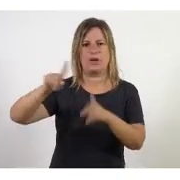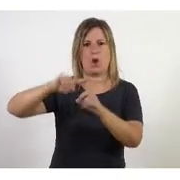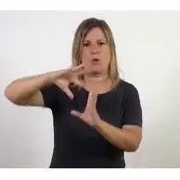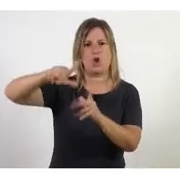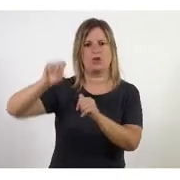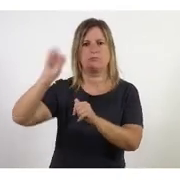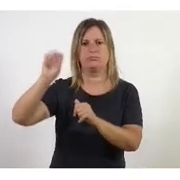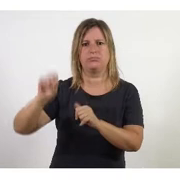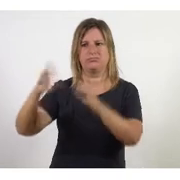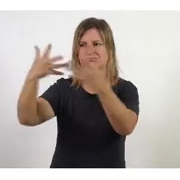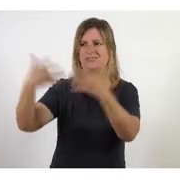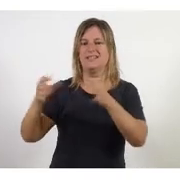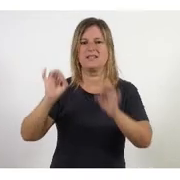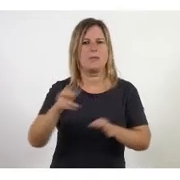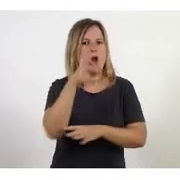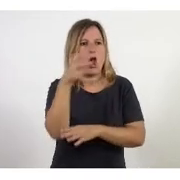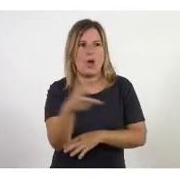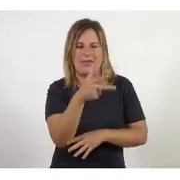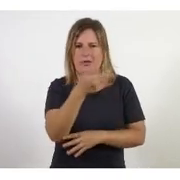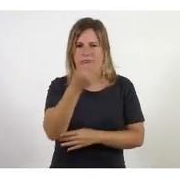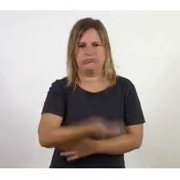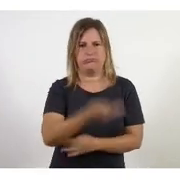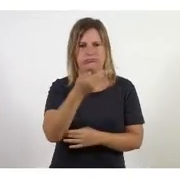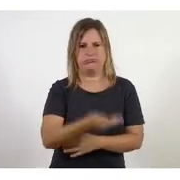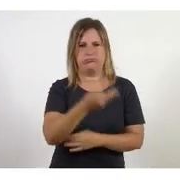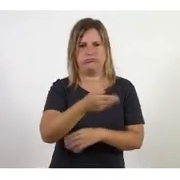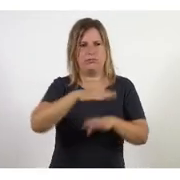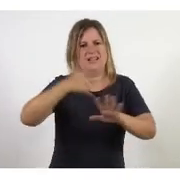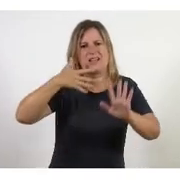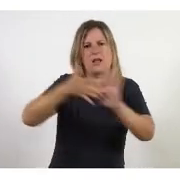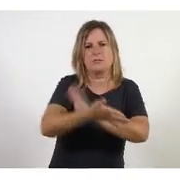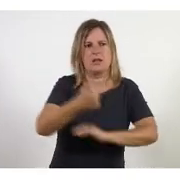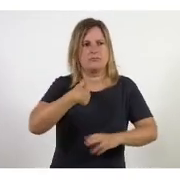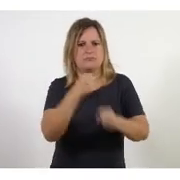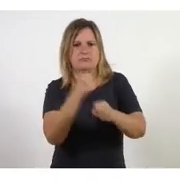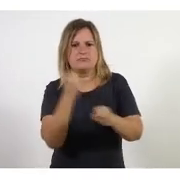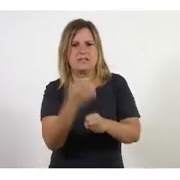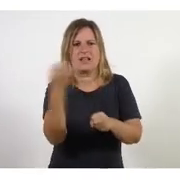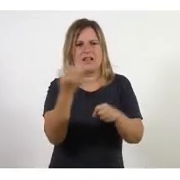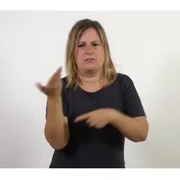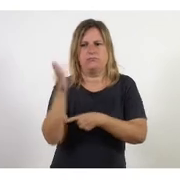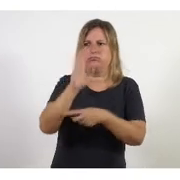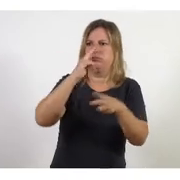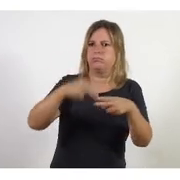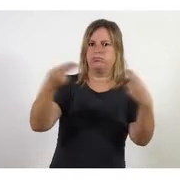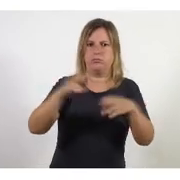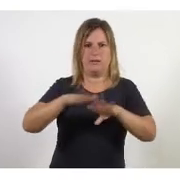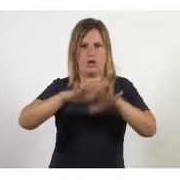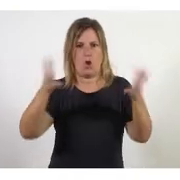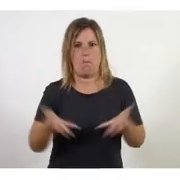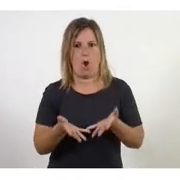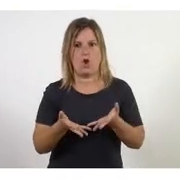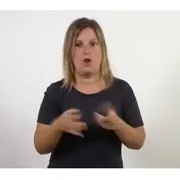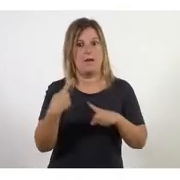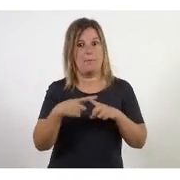arribar la teva activitat, no? La teva acció, la teva feina al món, perquè al final és el que fem, amb internet